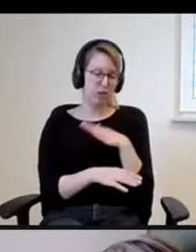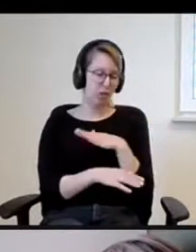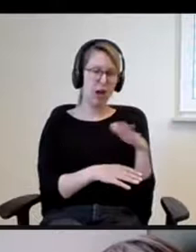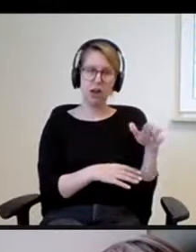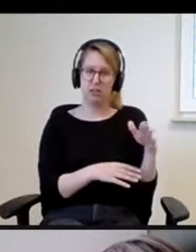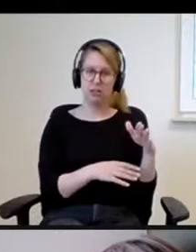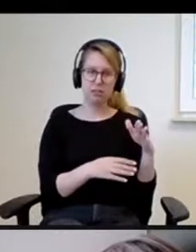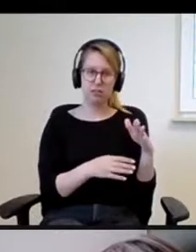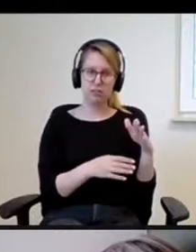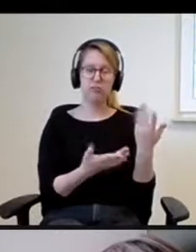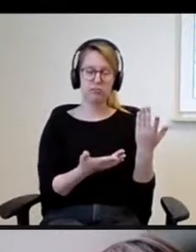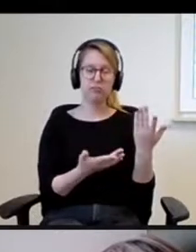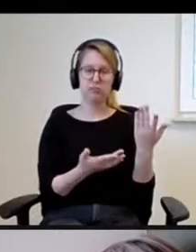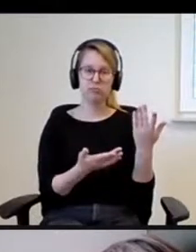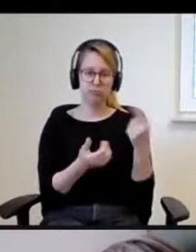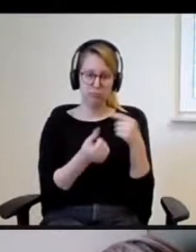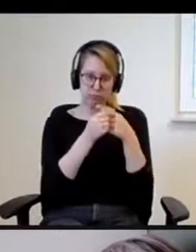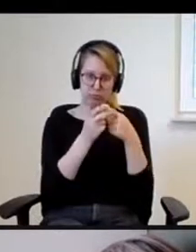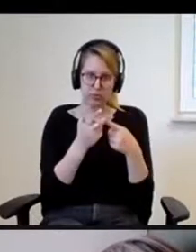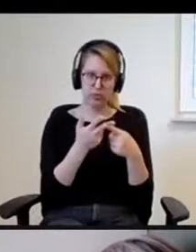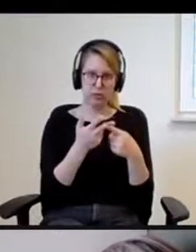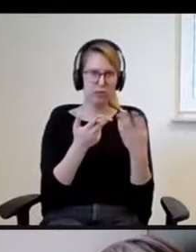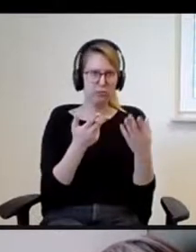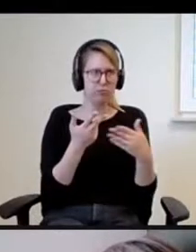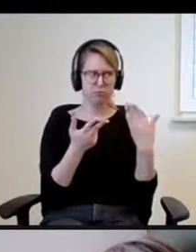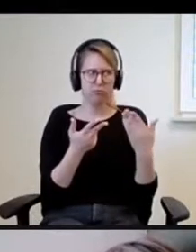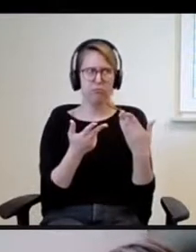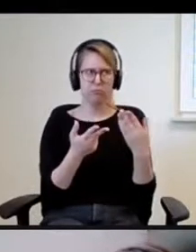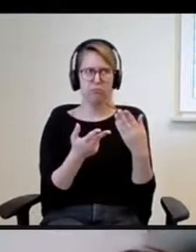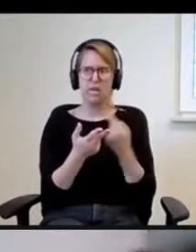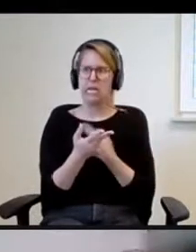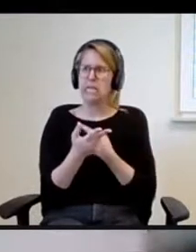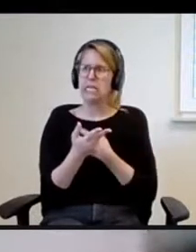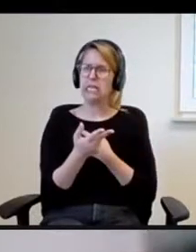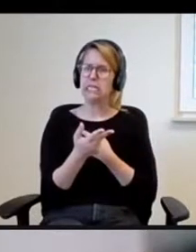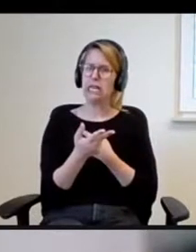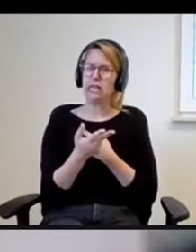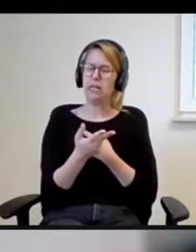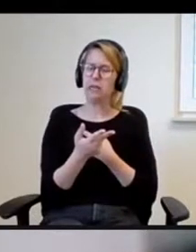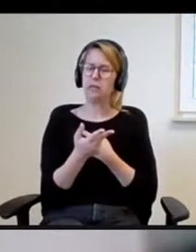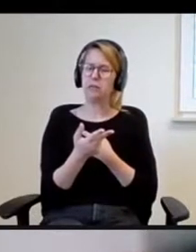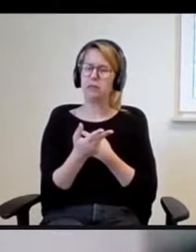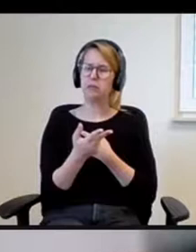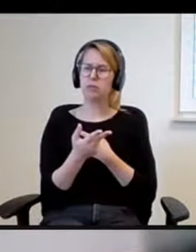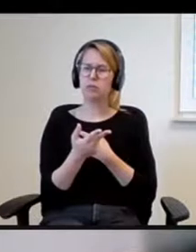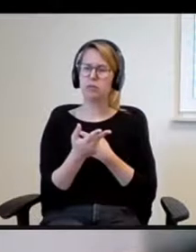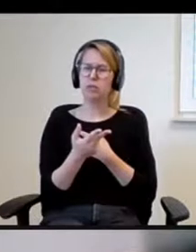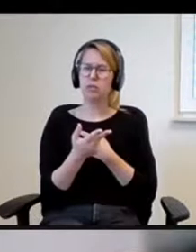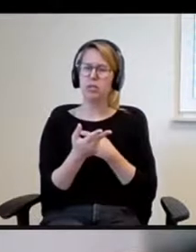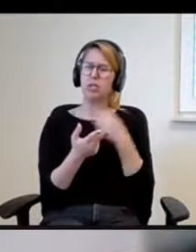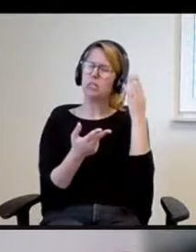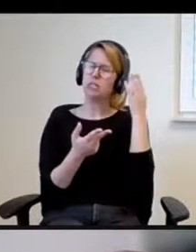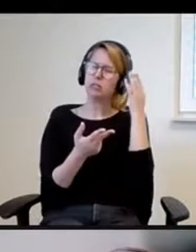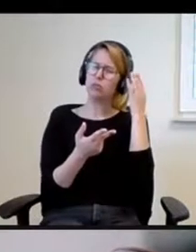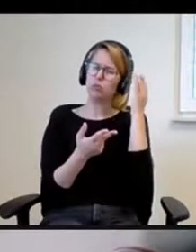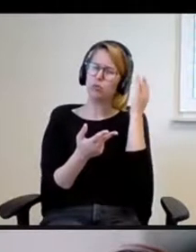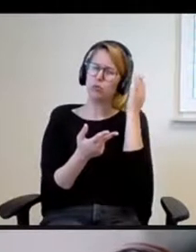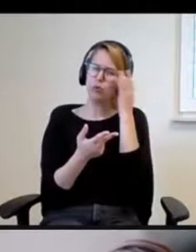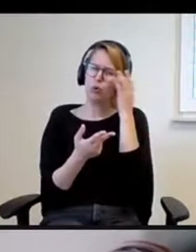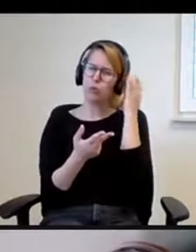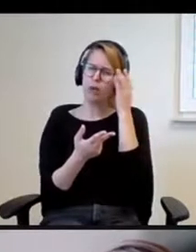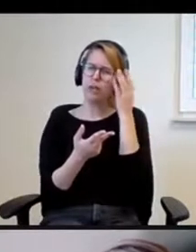pensé que ce que je fais est vraiment ouvert, accessible pour tout le